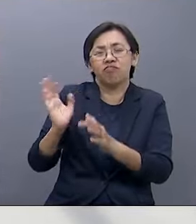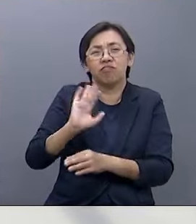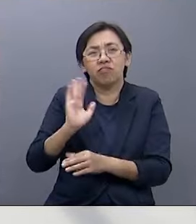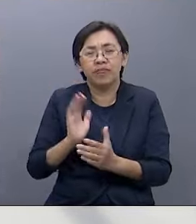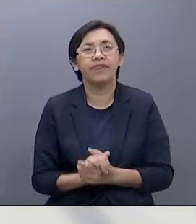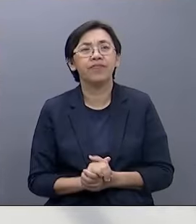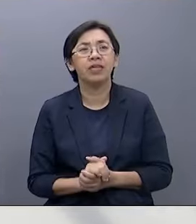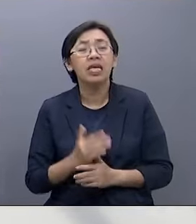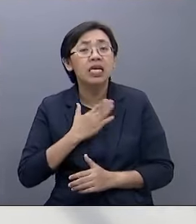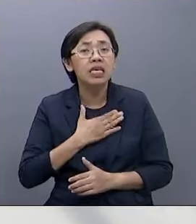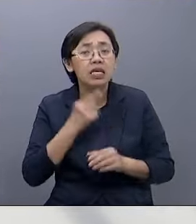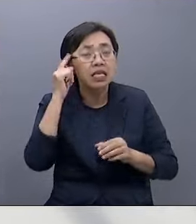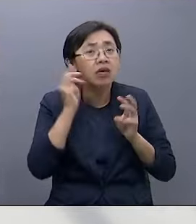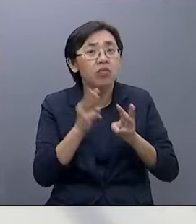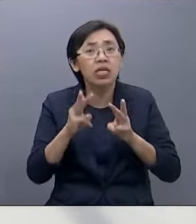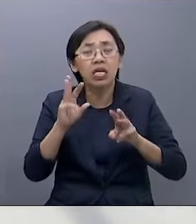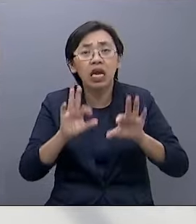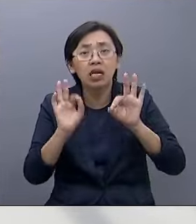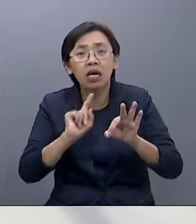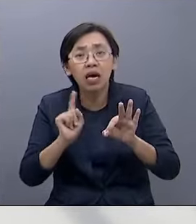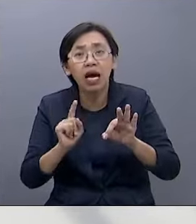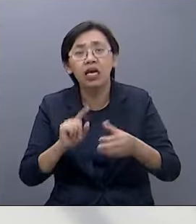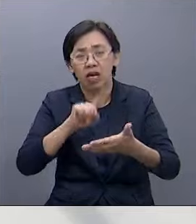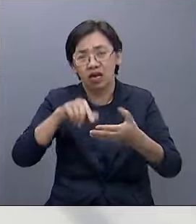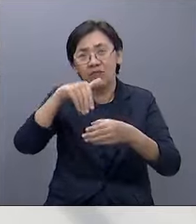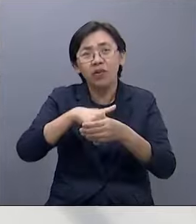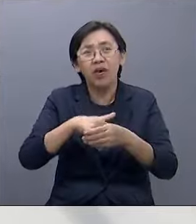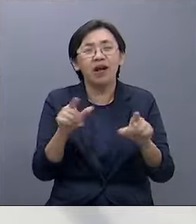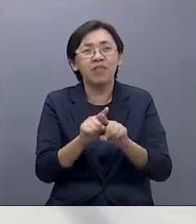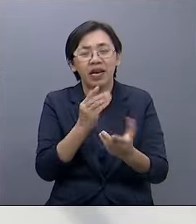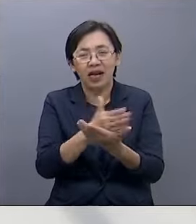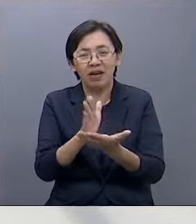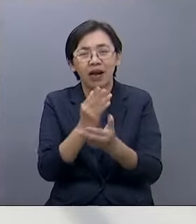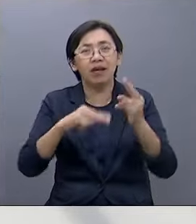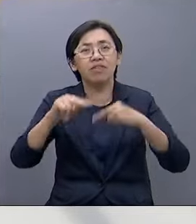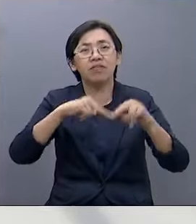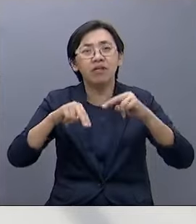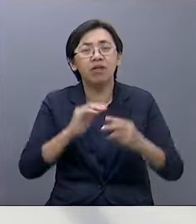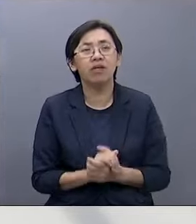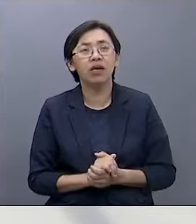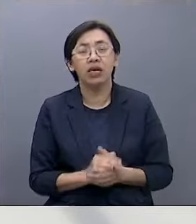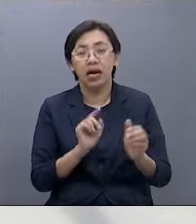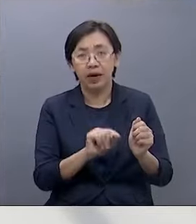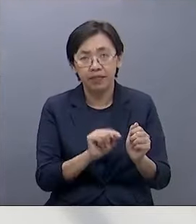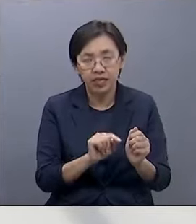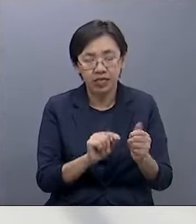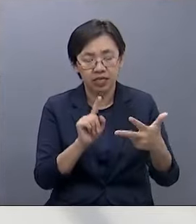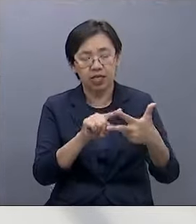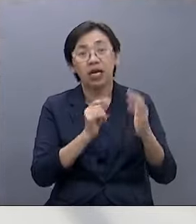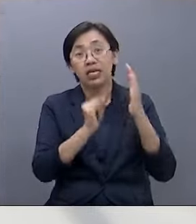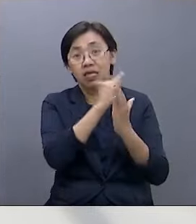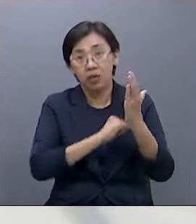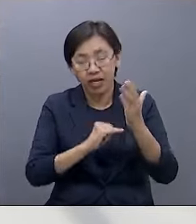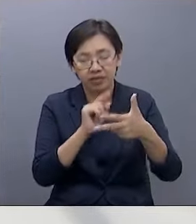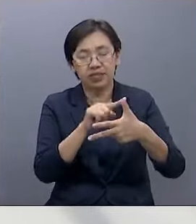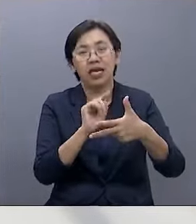บอกว่าวิธีการเลือกเนี่ยกลับไปเอาวิธีการเลือกแบบตามการแบ่งเขตการปกครองคือระดับอำเภอระดับจังหวัดแล้วค่อยเข้าสู่